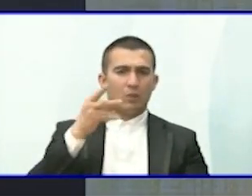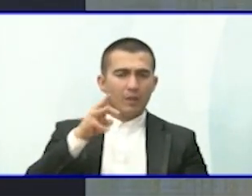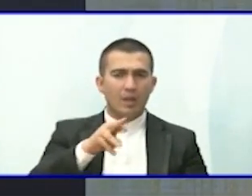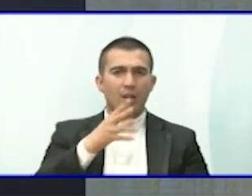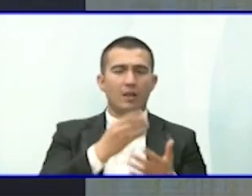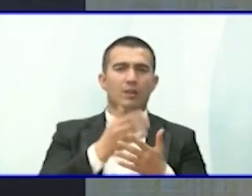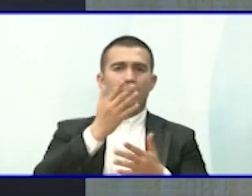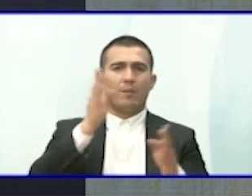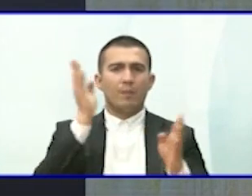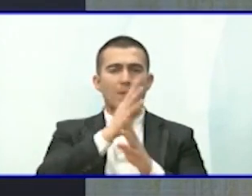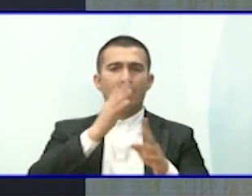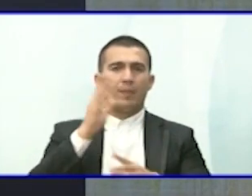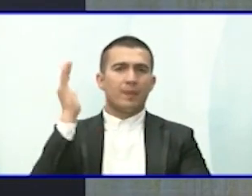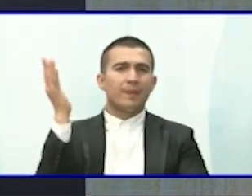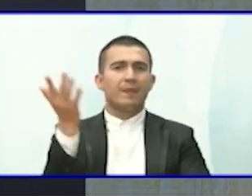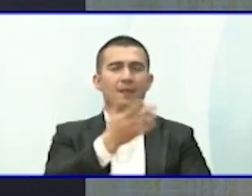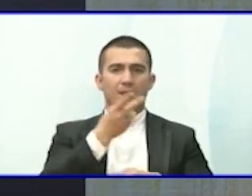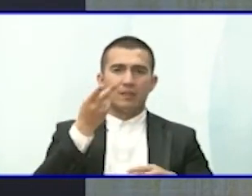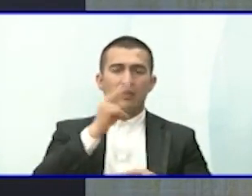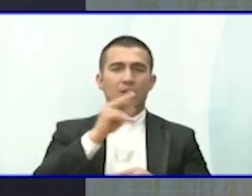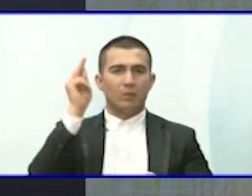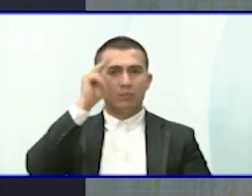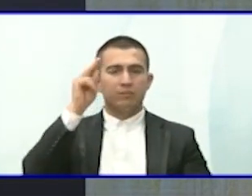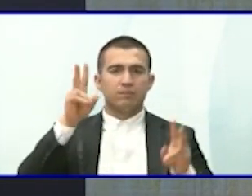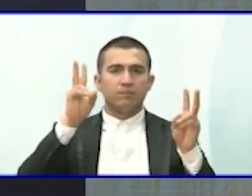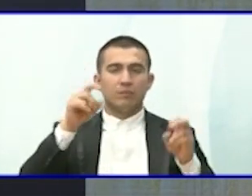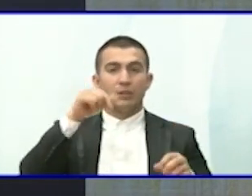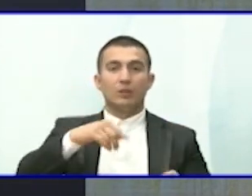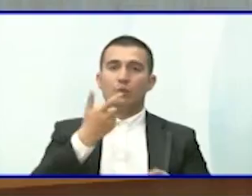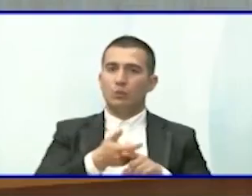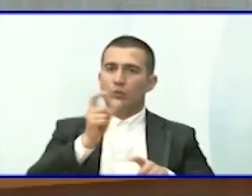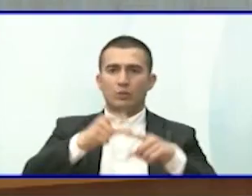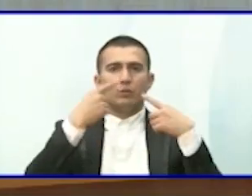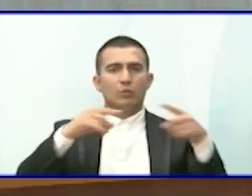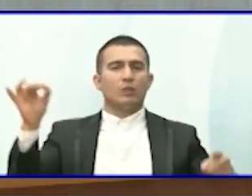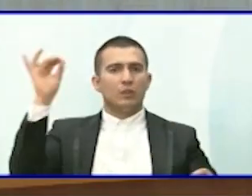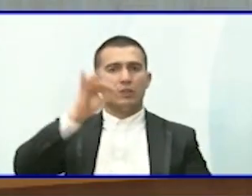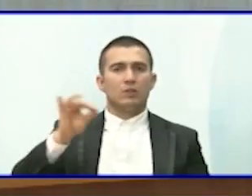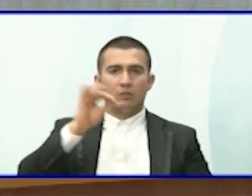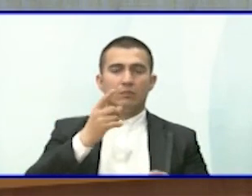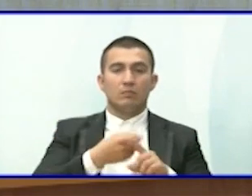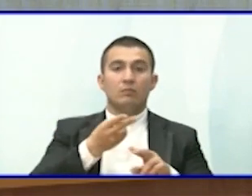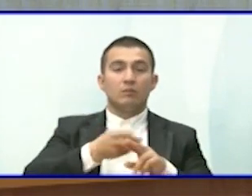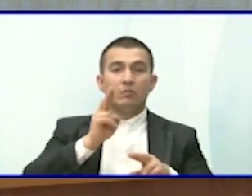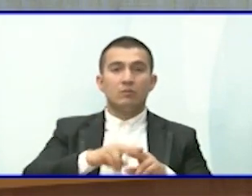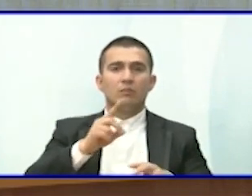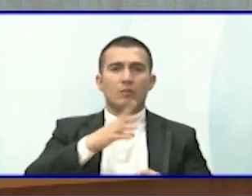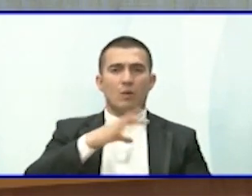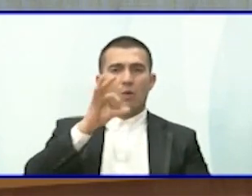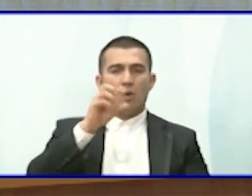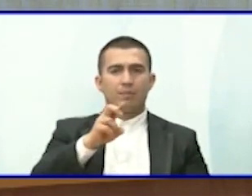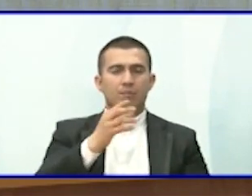экологии об искусстве здесь другая история мы использовали предлог об